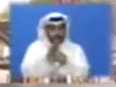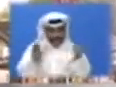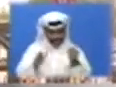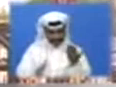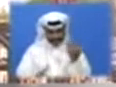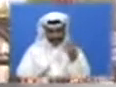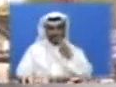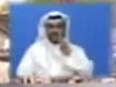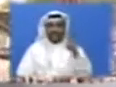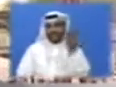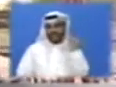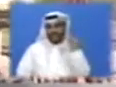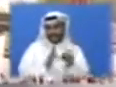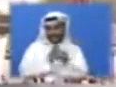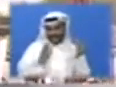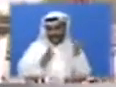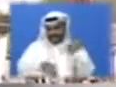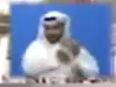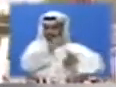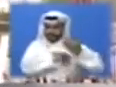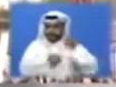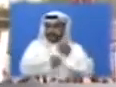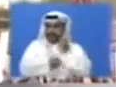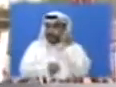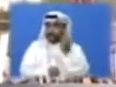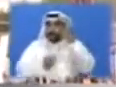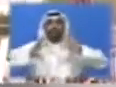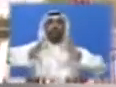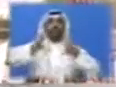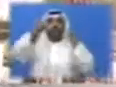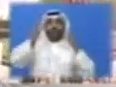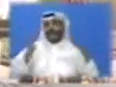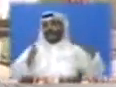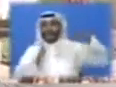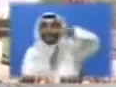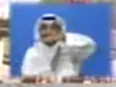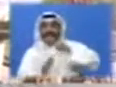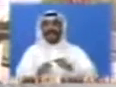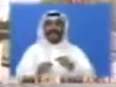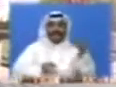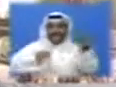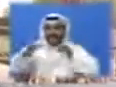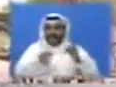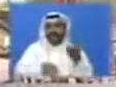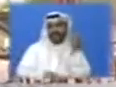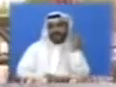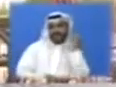قبل سنتين، يمكن فعليا شافوها الناس، طبعا تخطيط مسبق من